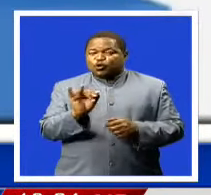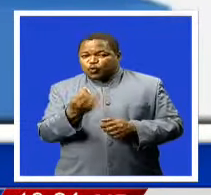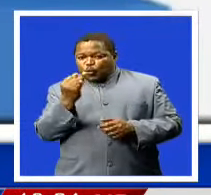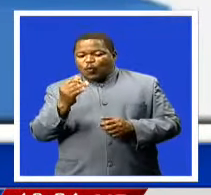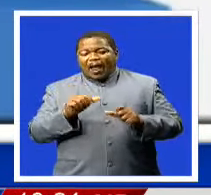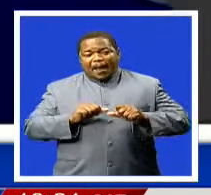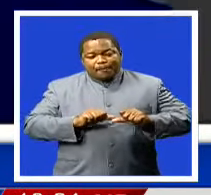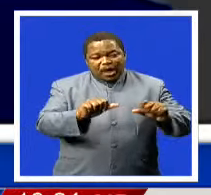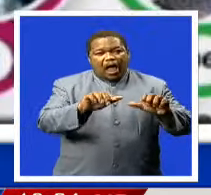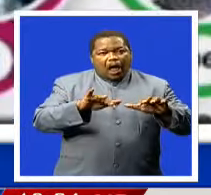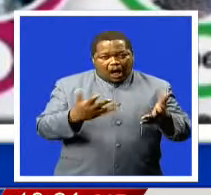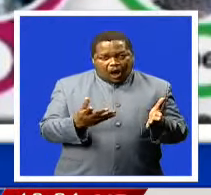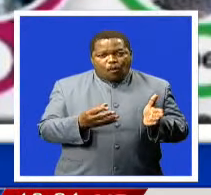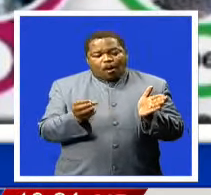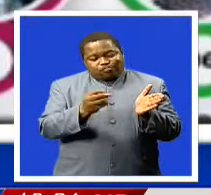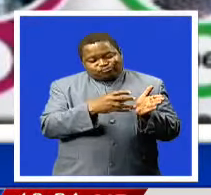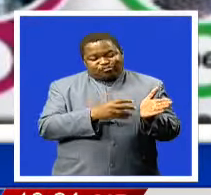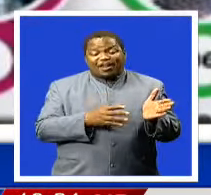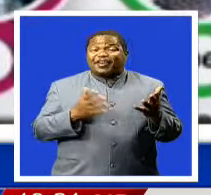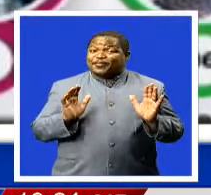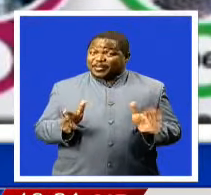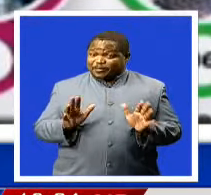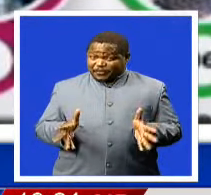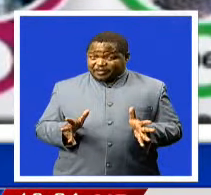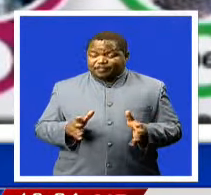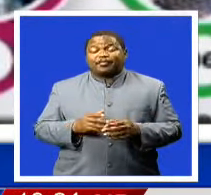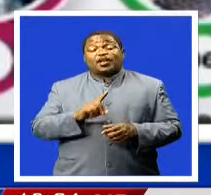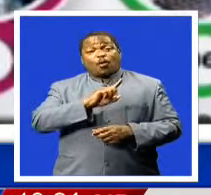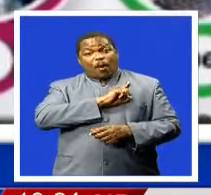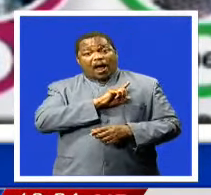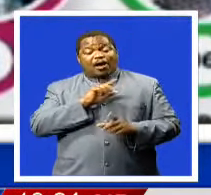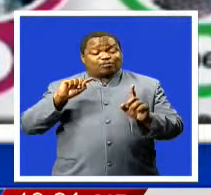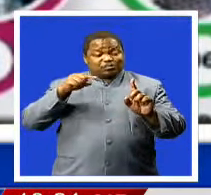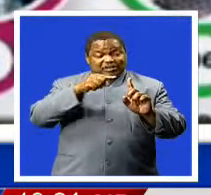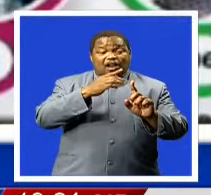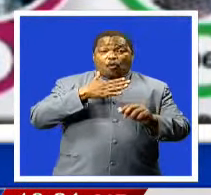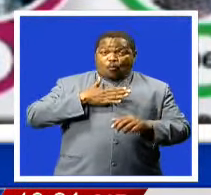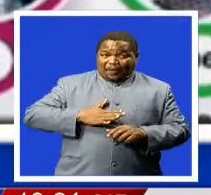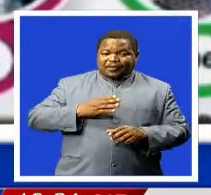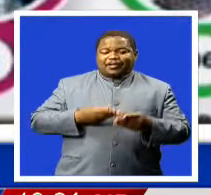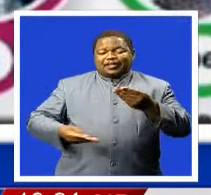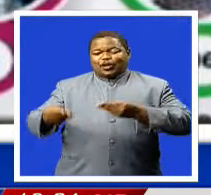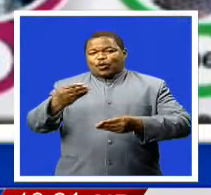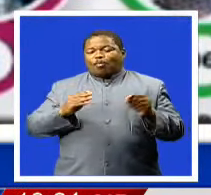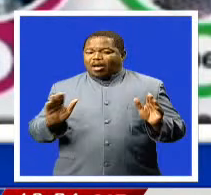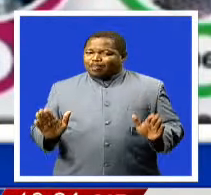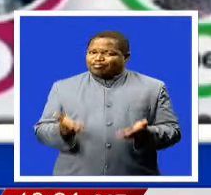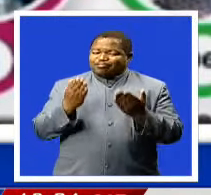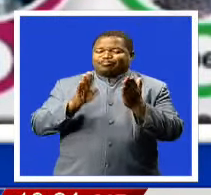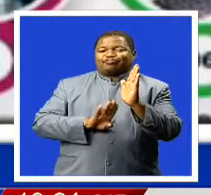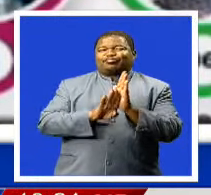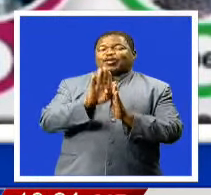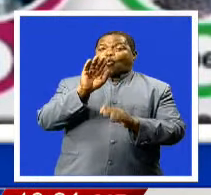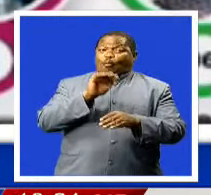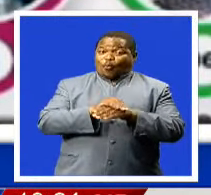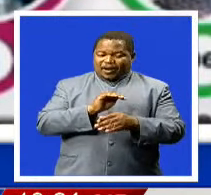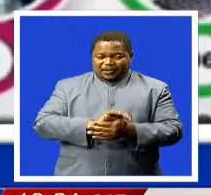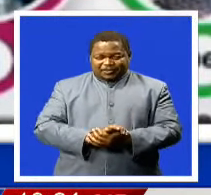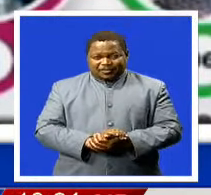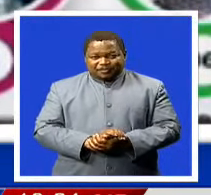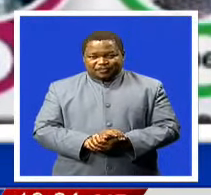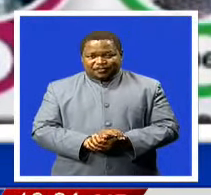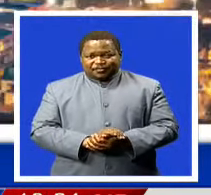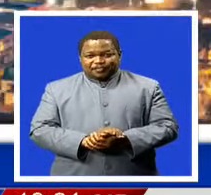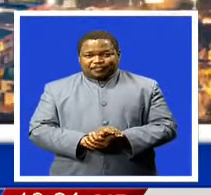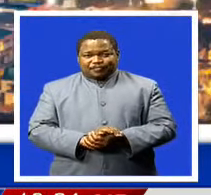nemkhicito welive kubese kuvuka umnotho. Etindzabeni Eswatini TV kube yathemkosi Mavimbela